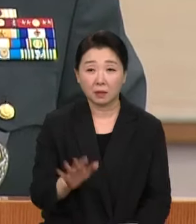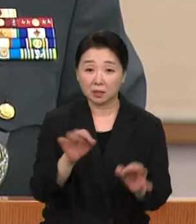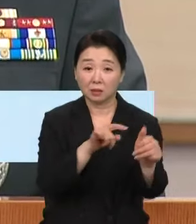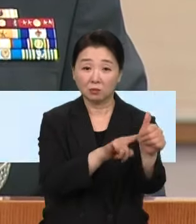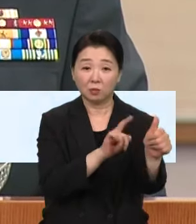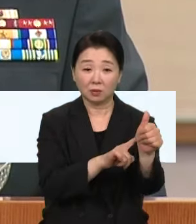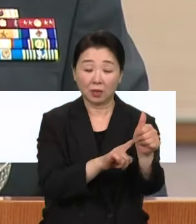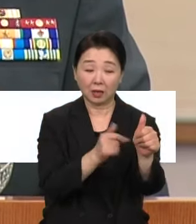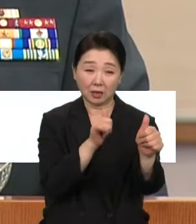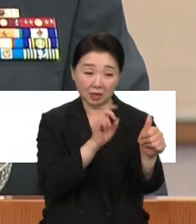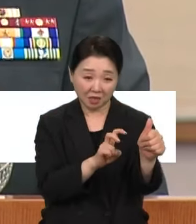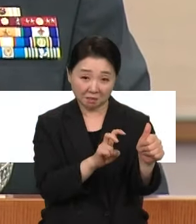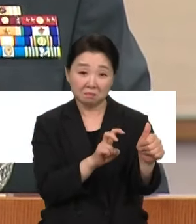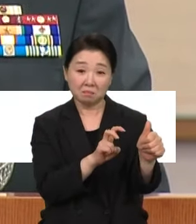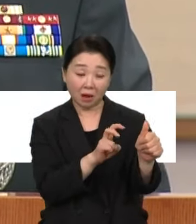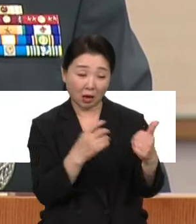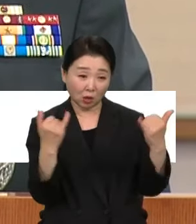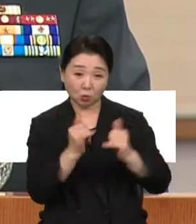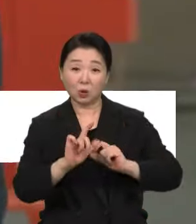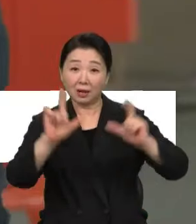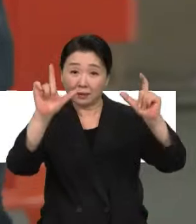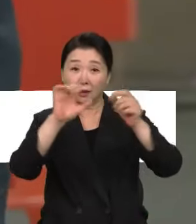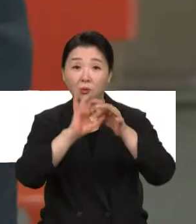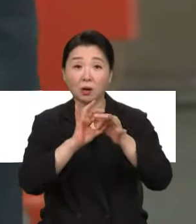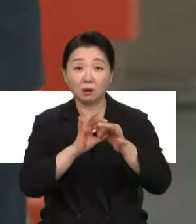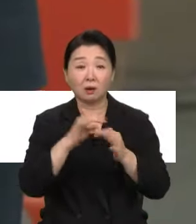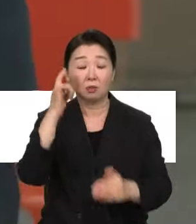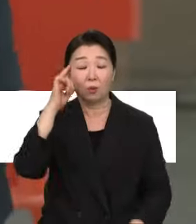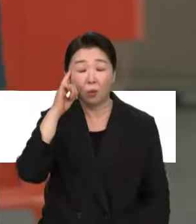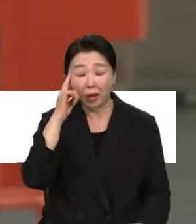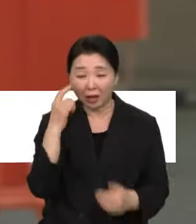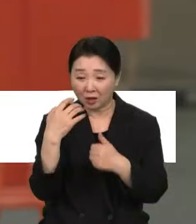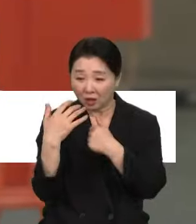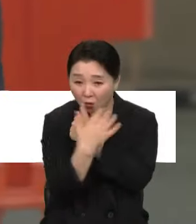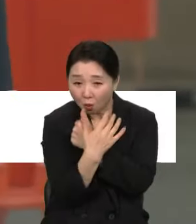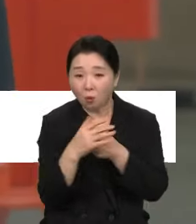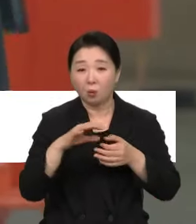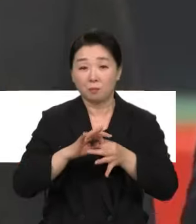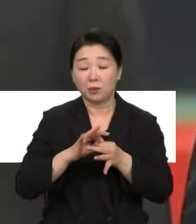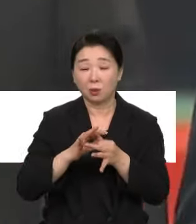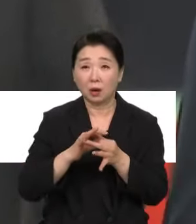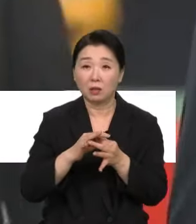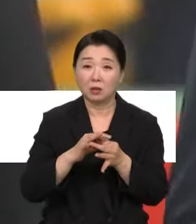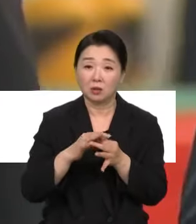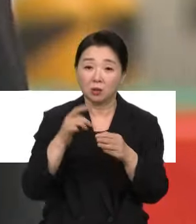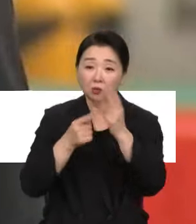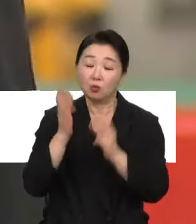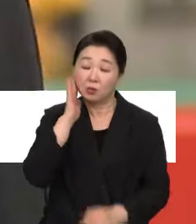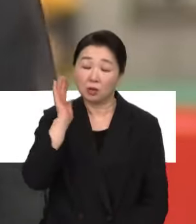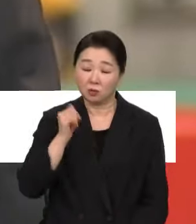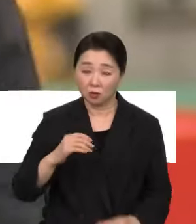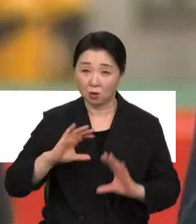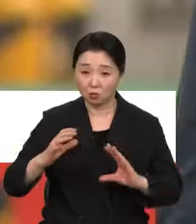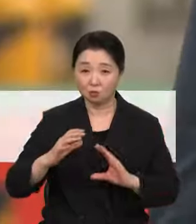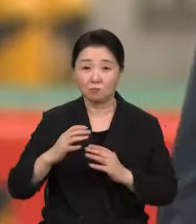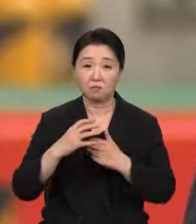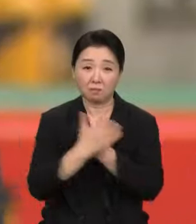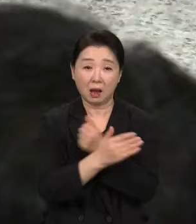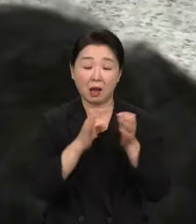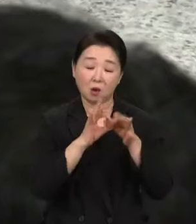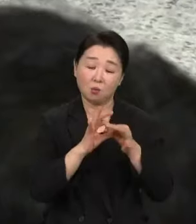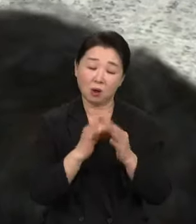후보자가 임 전 비서관과 통화한 날들을 전후해 경호가 필요한 윤석열 대통령의 국방 관련 공개 일정은 확인되지